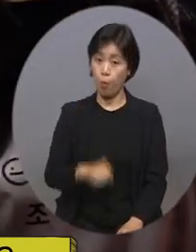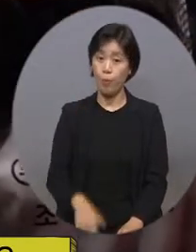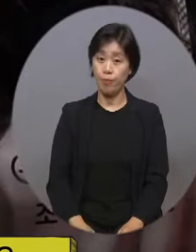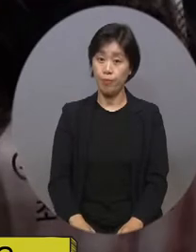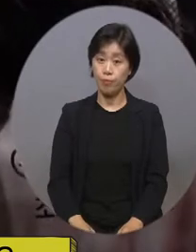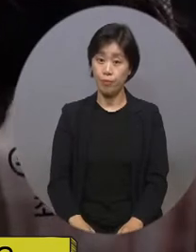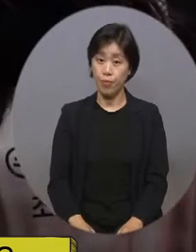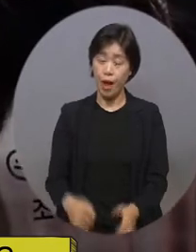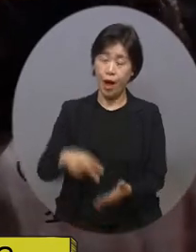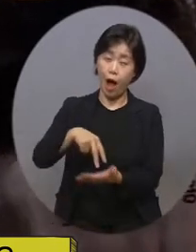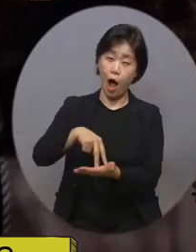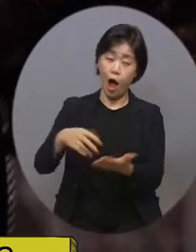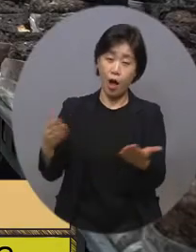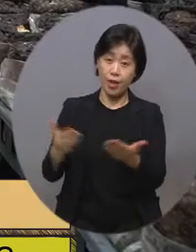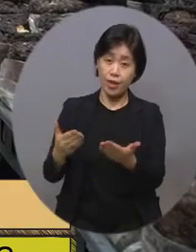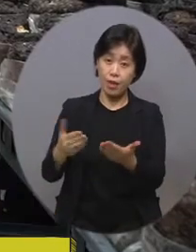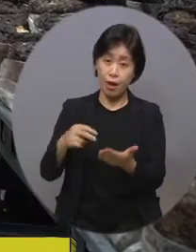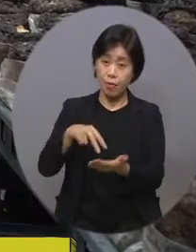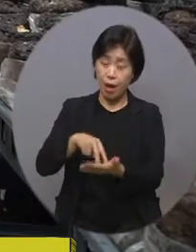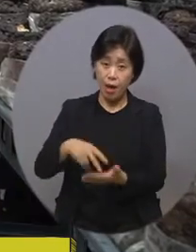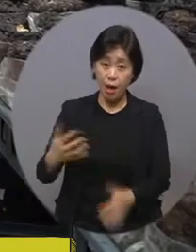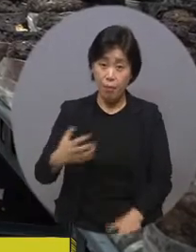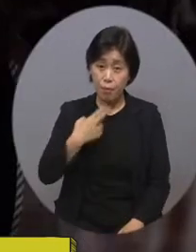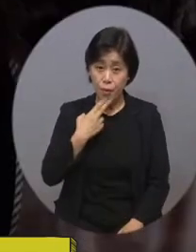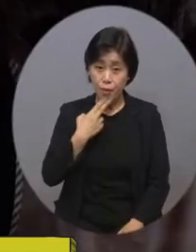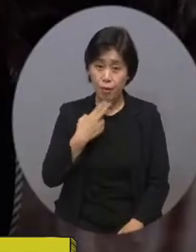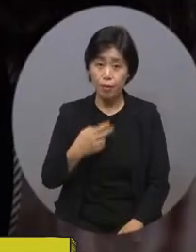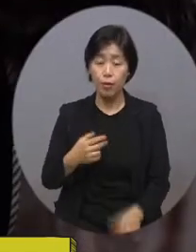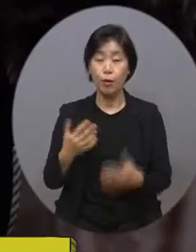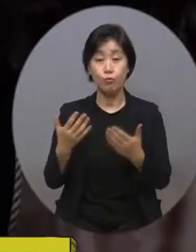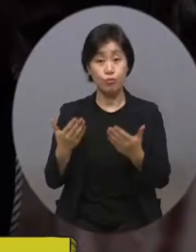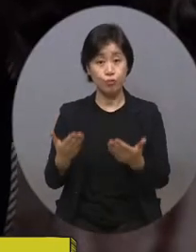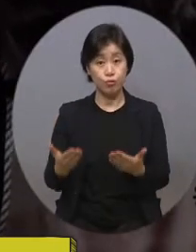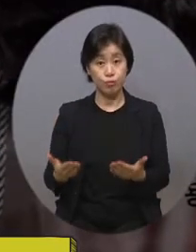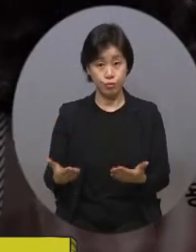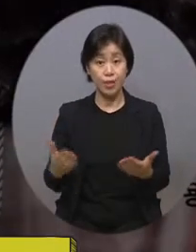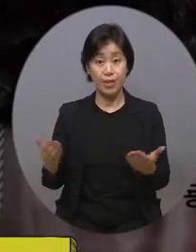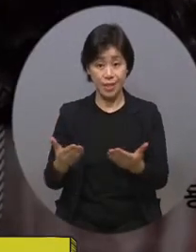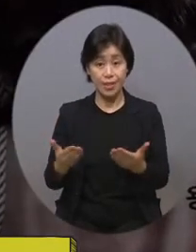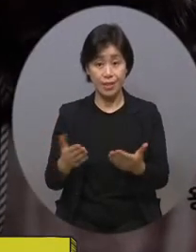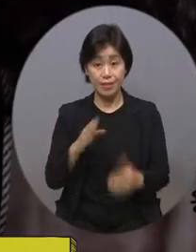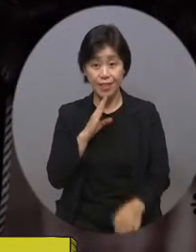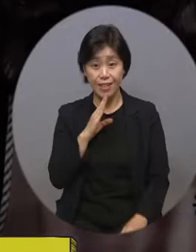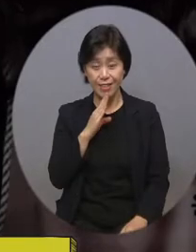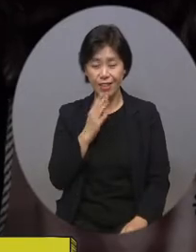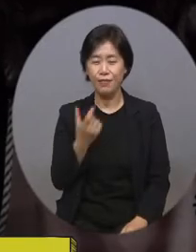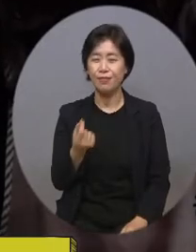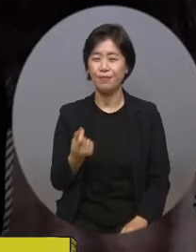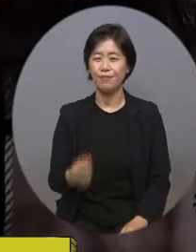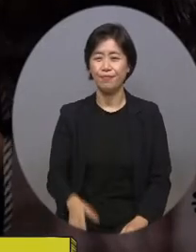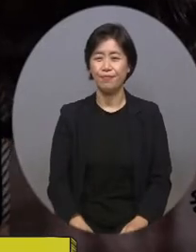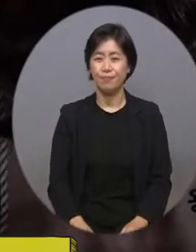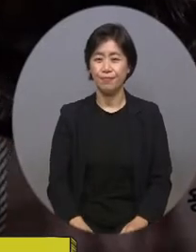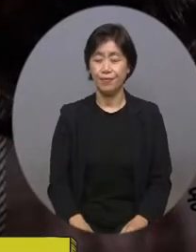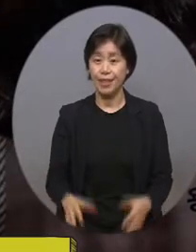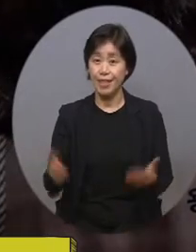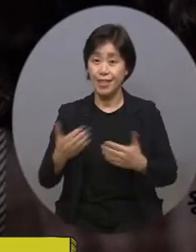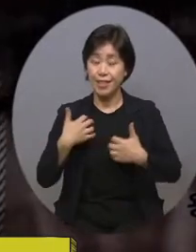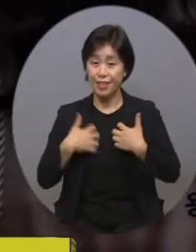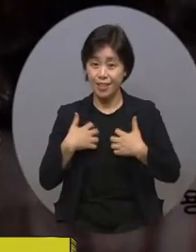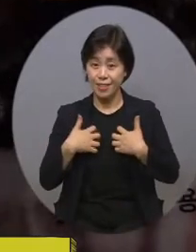이렇게 다리 또 아프진 않으세요? 네. 아, 그러면 충분히 쉬시면서 일을 하신다고 저는 또 알고 있어가지고. 근데 일은